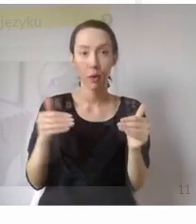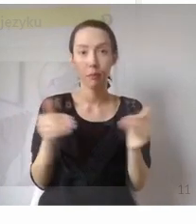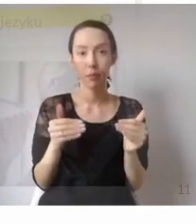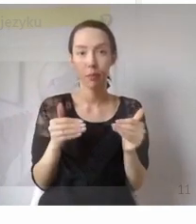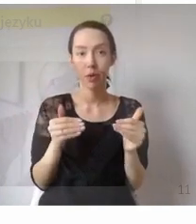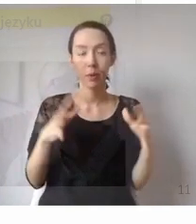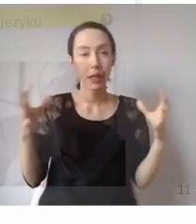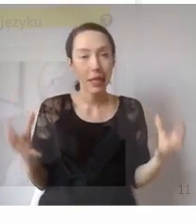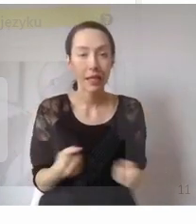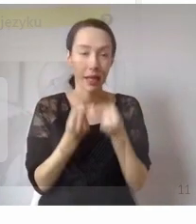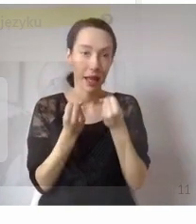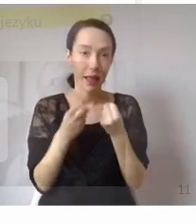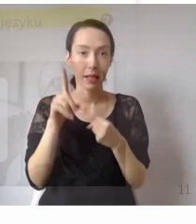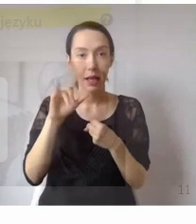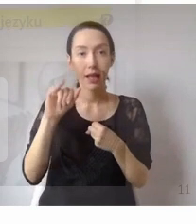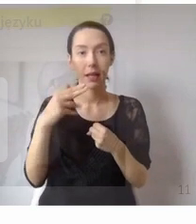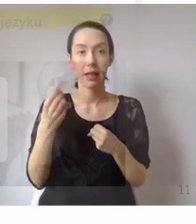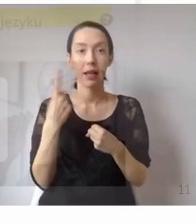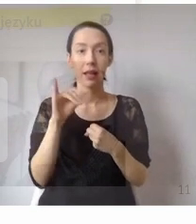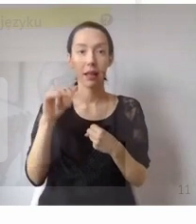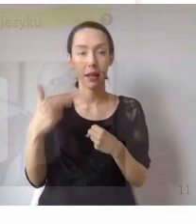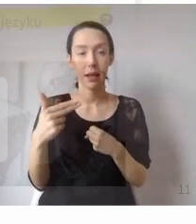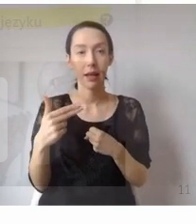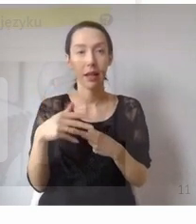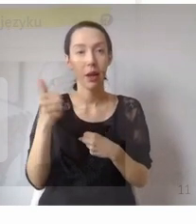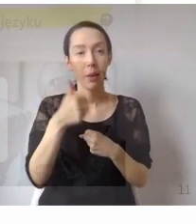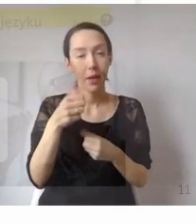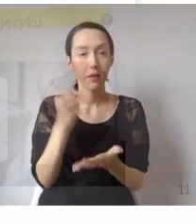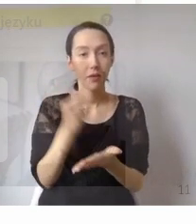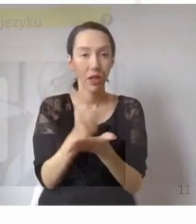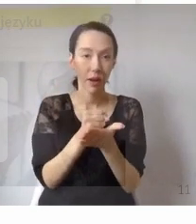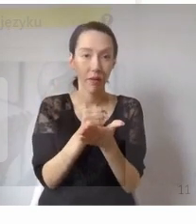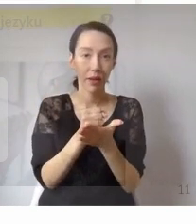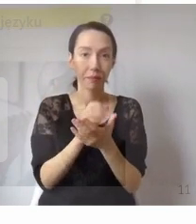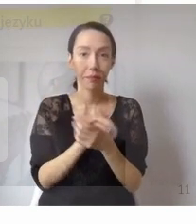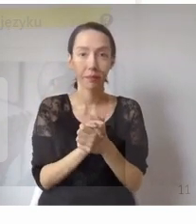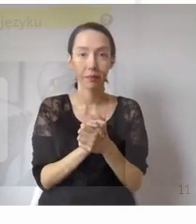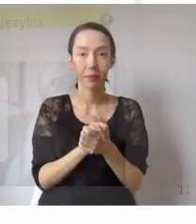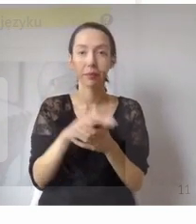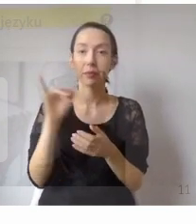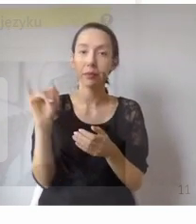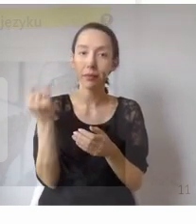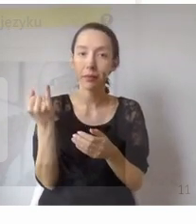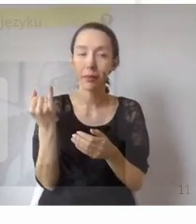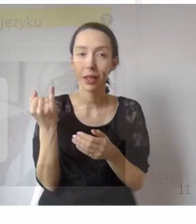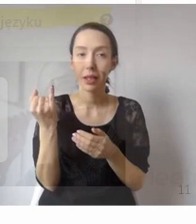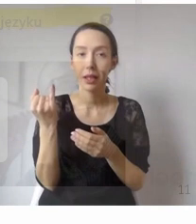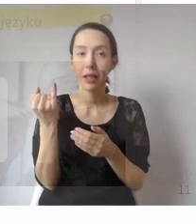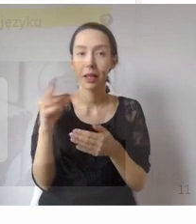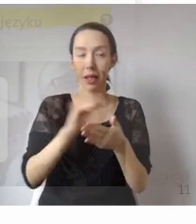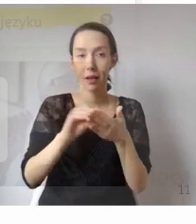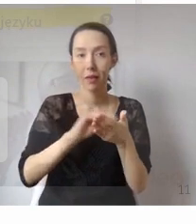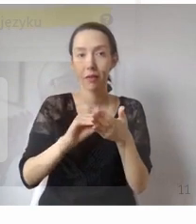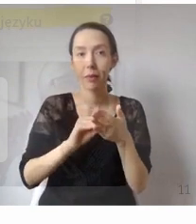znaleźć na LinkedInie. Pierwsze, o czym chciałabym powiedzieć, to właśnie jak zaznaczyć sobie poziom